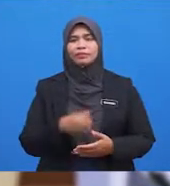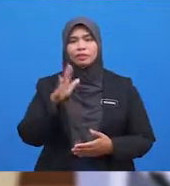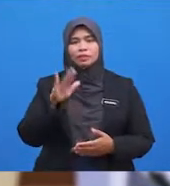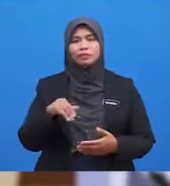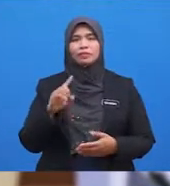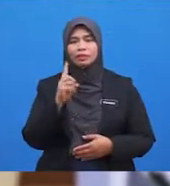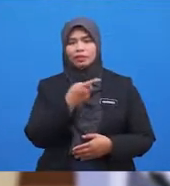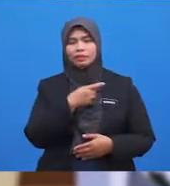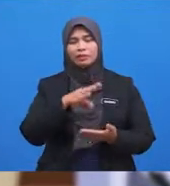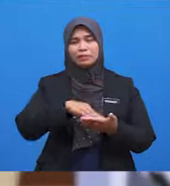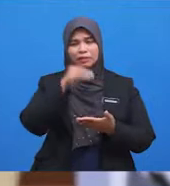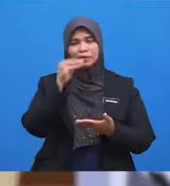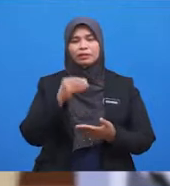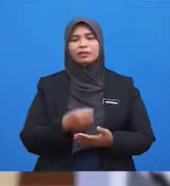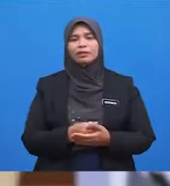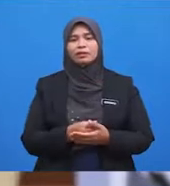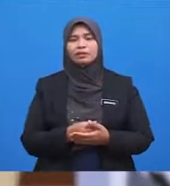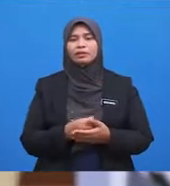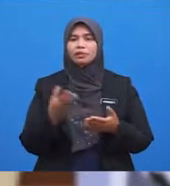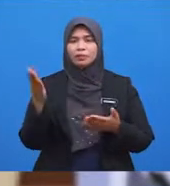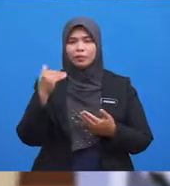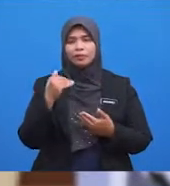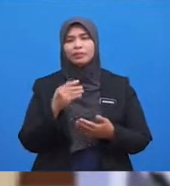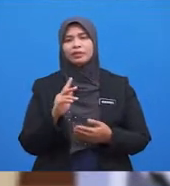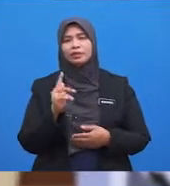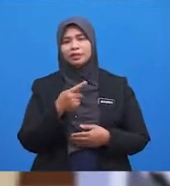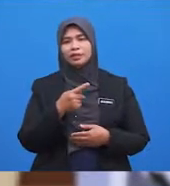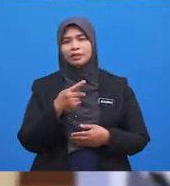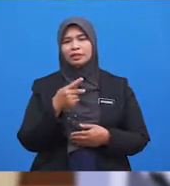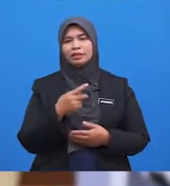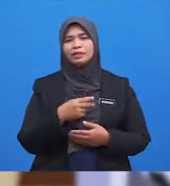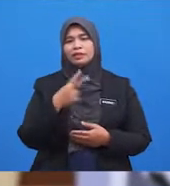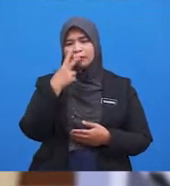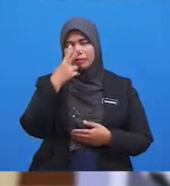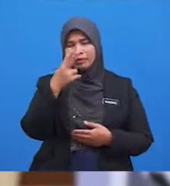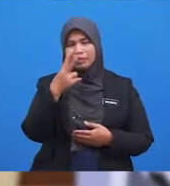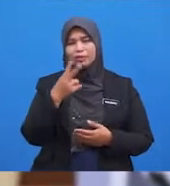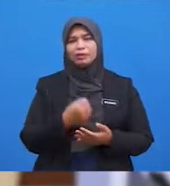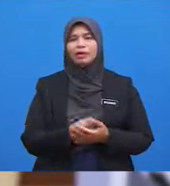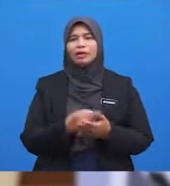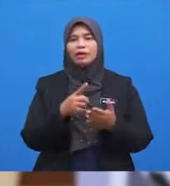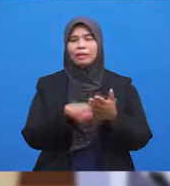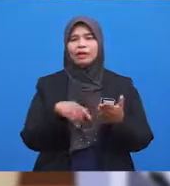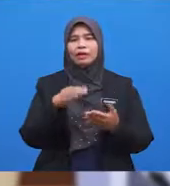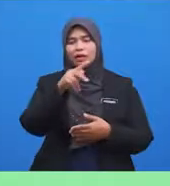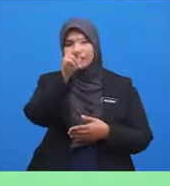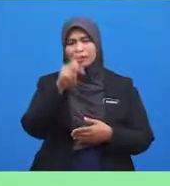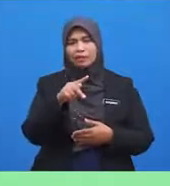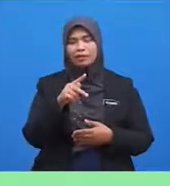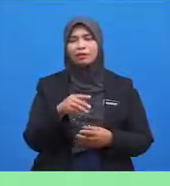Sebelum kita belajar, jom kita semak